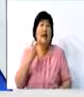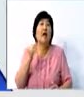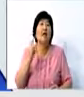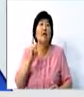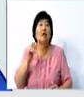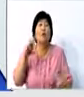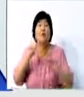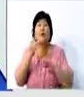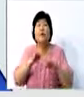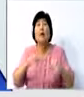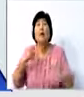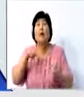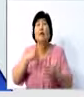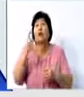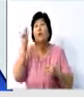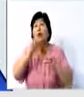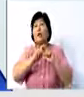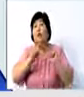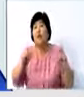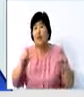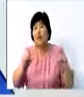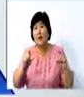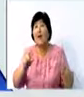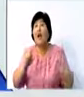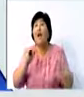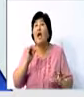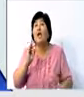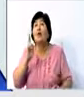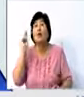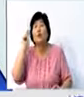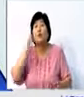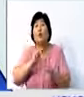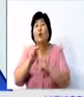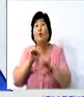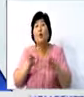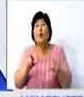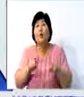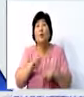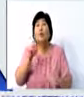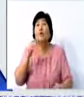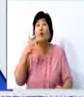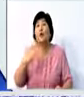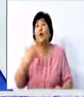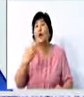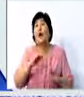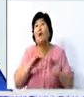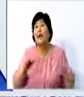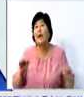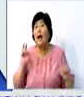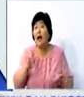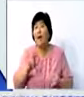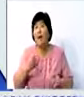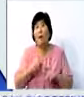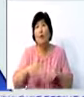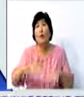балабақша, Қызылорда қаласында 1 мектепте инклюзивтік оқыту жүргізілуде. Оған 152 бала қамтылды. Бұған